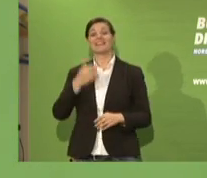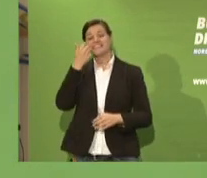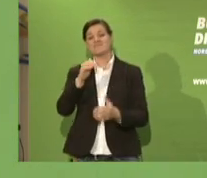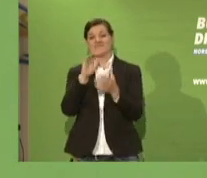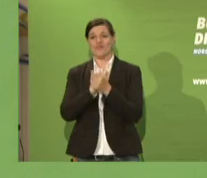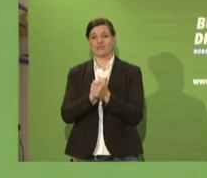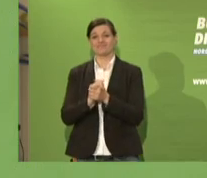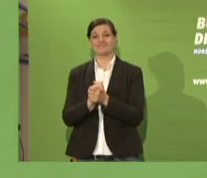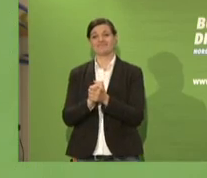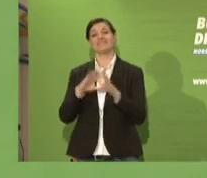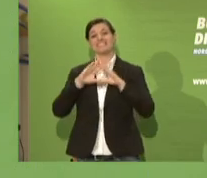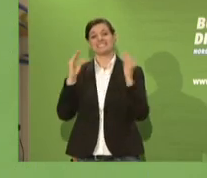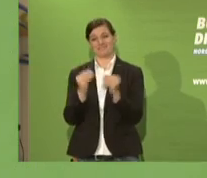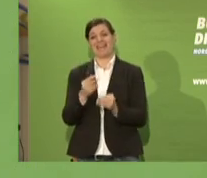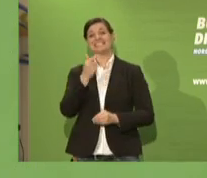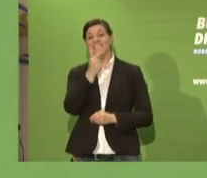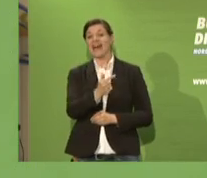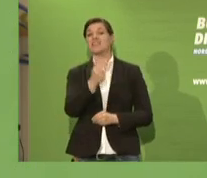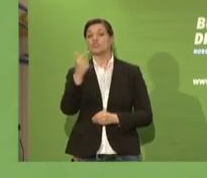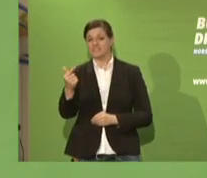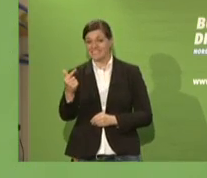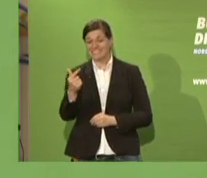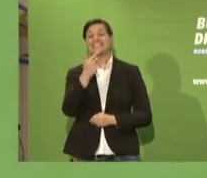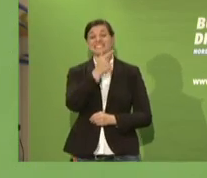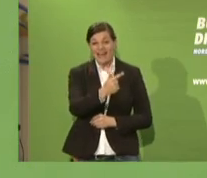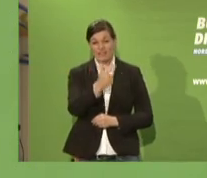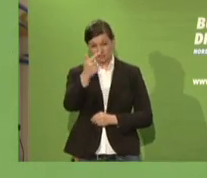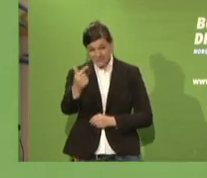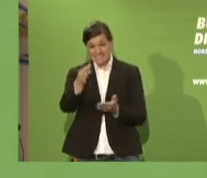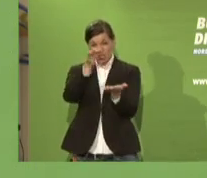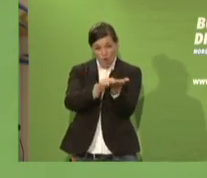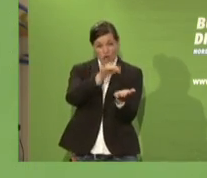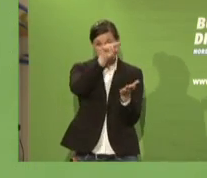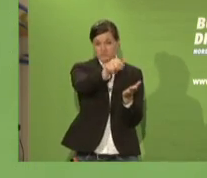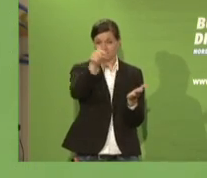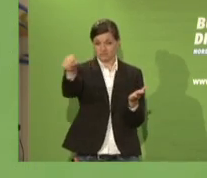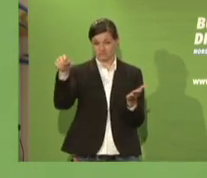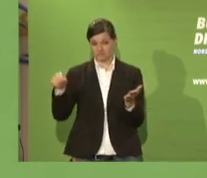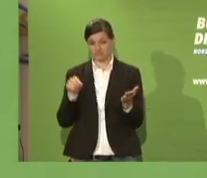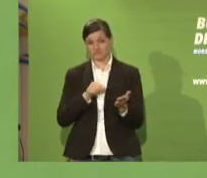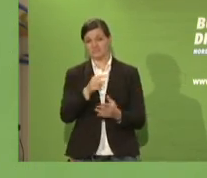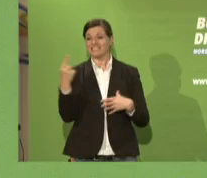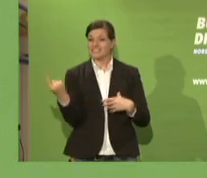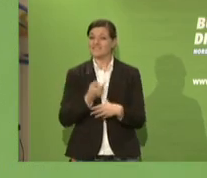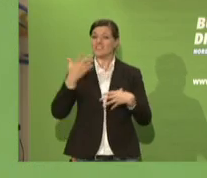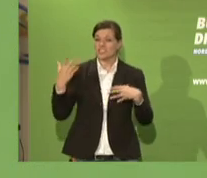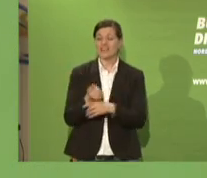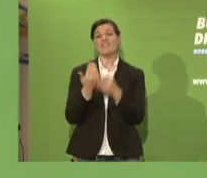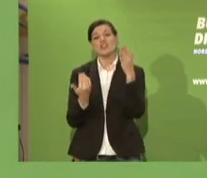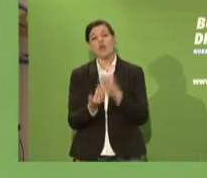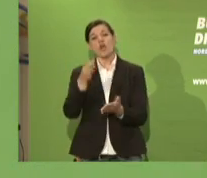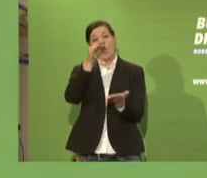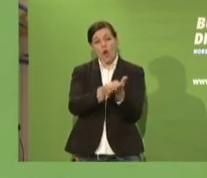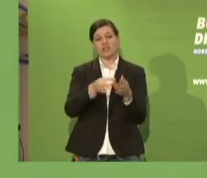22, in Worten 22 Orten haben wir mit vielfach neu gegründeten Ortsverbänden